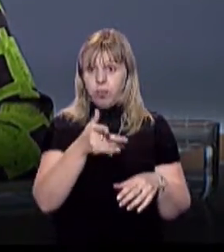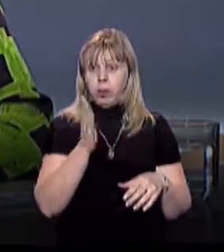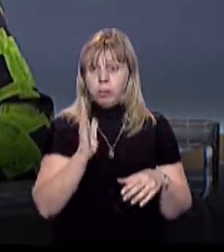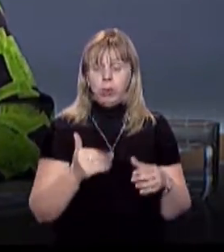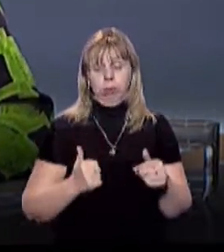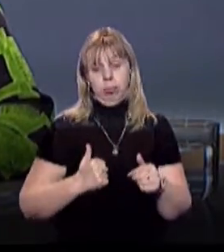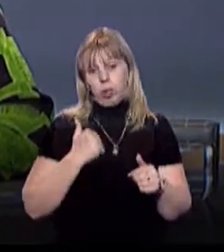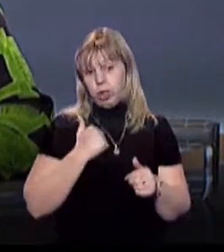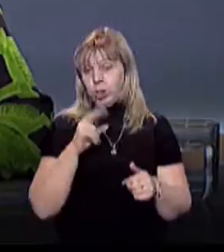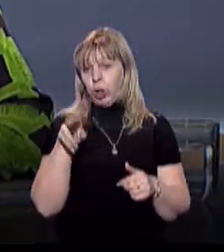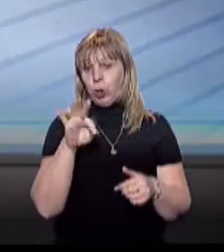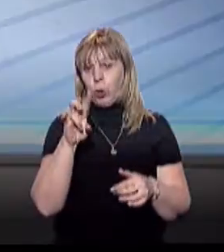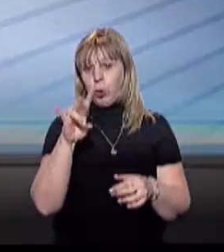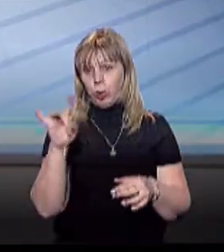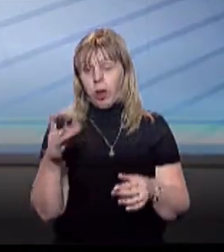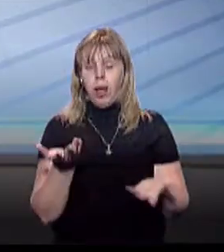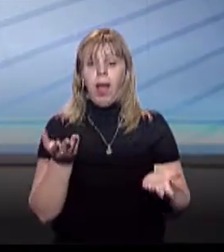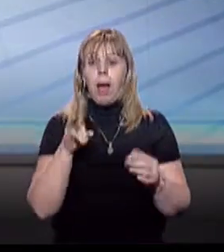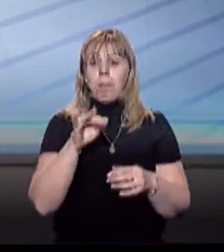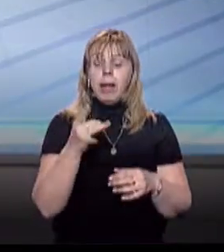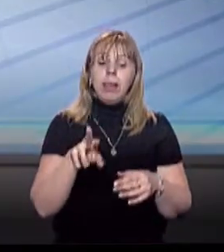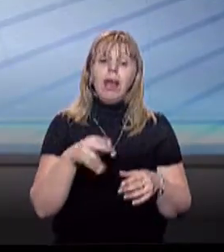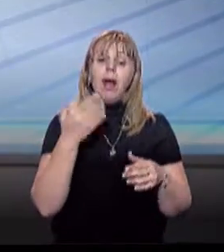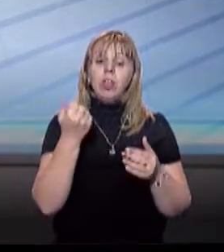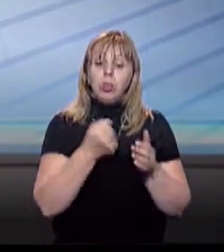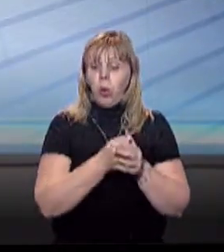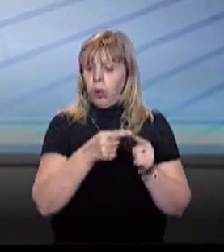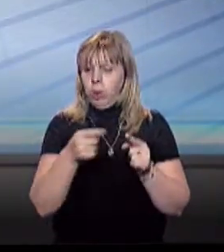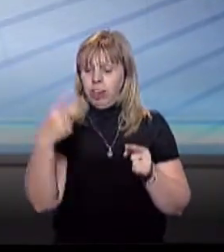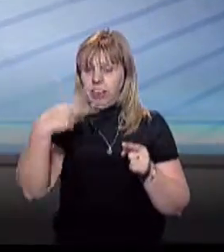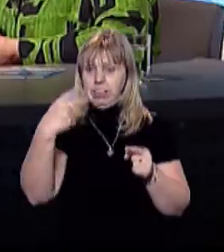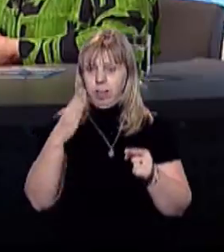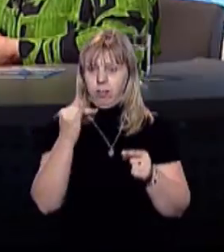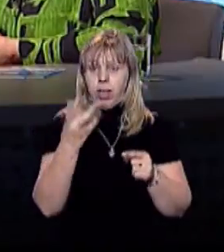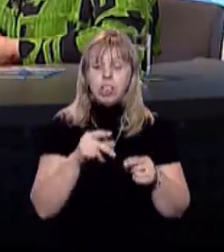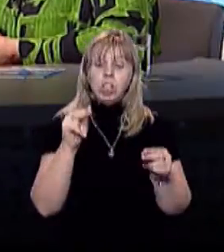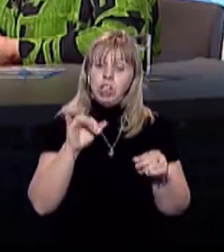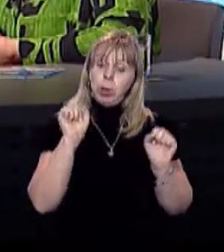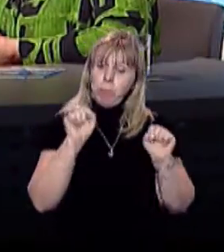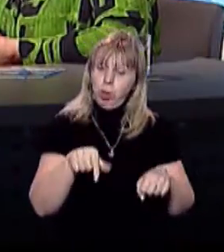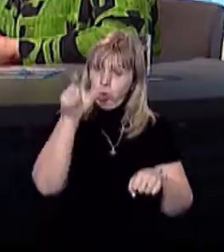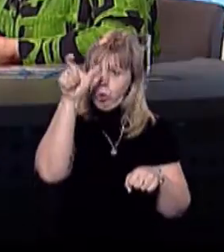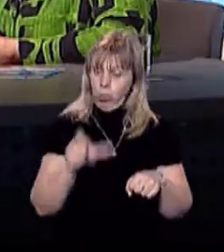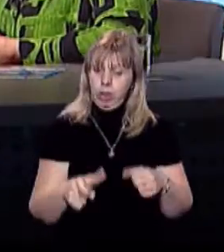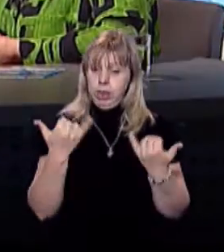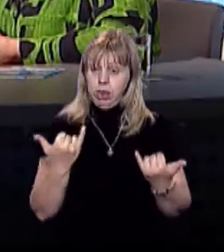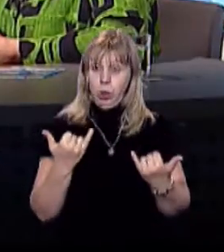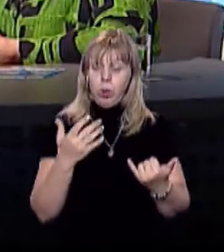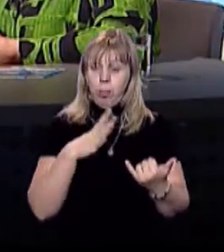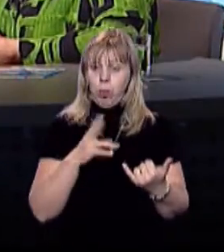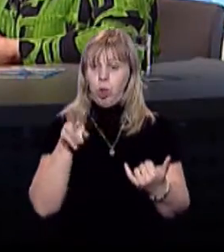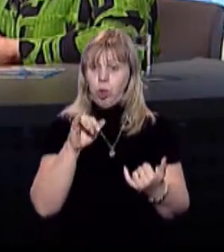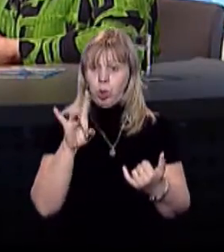статусу почесного донора. Пані Марія, акція триватиме до 20 вересня. Чи може людина, яка сьогодні була